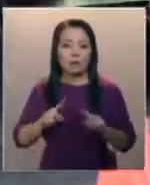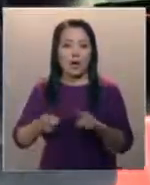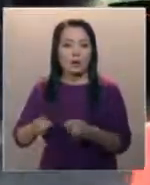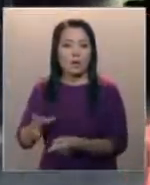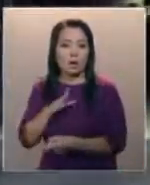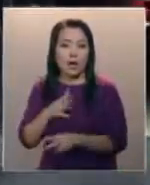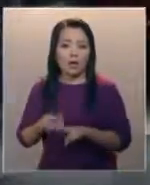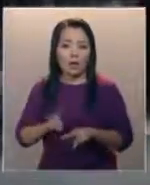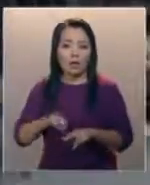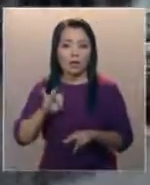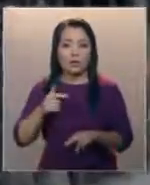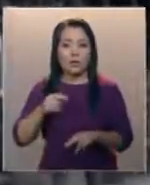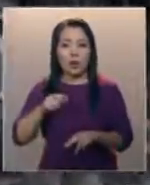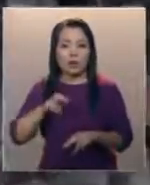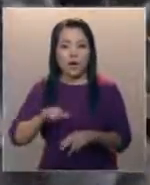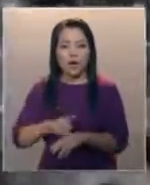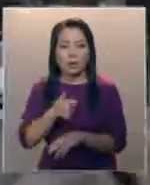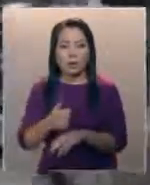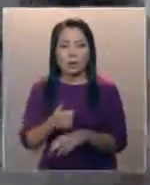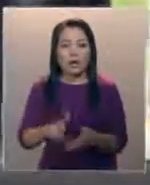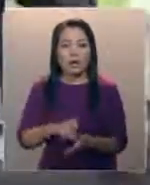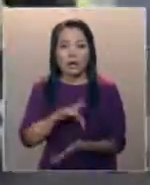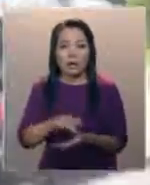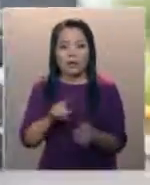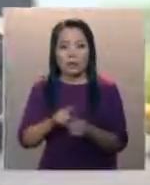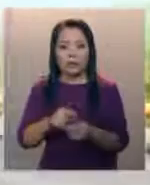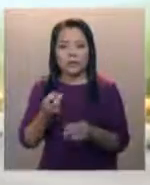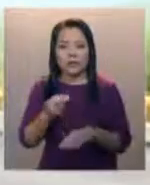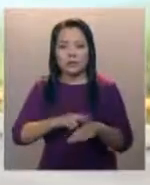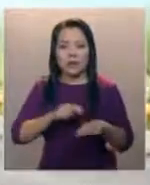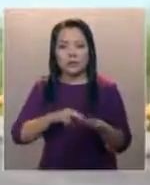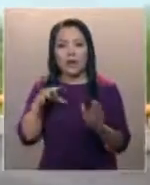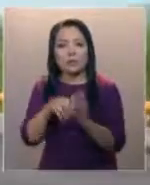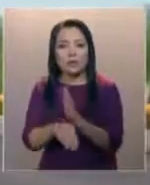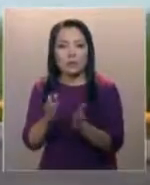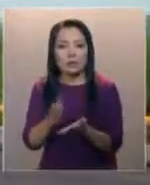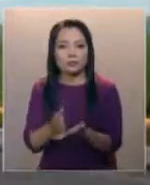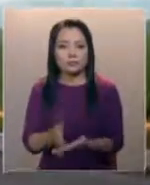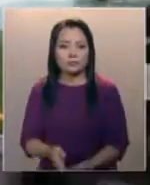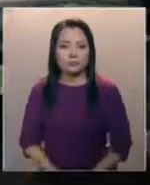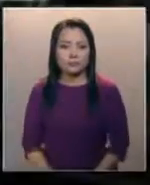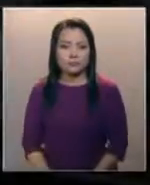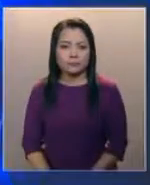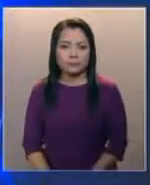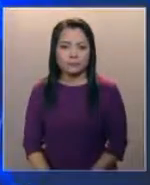арасында Игуала қаласының мэрі мен бірқатар тәртіп сақшысы бар.